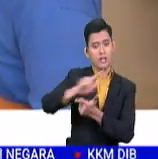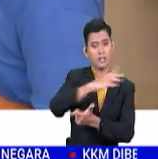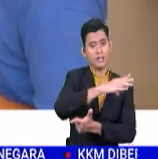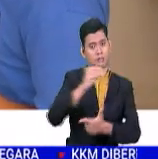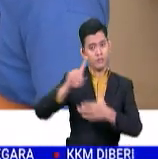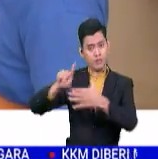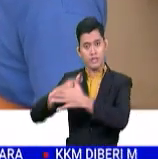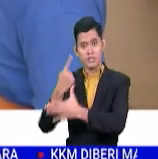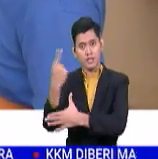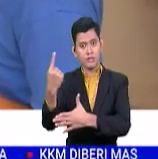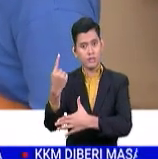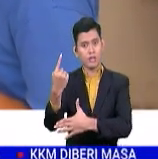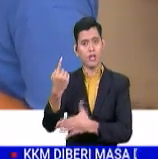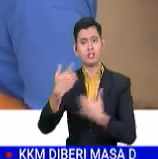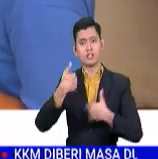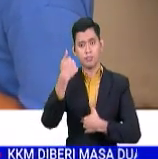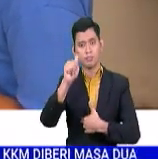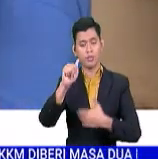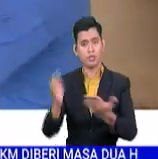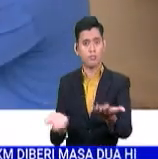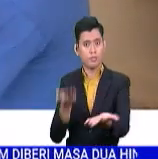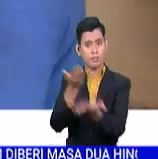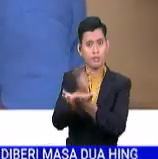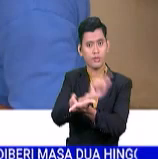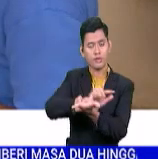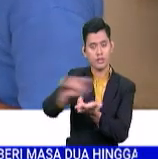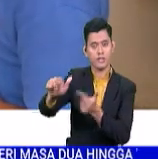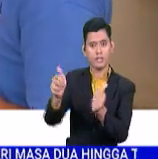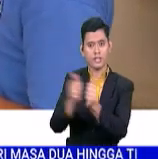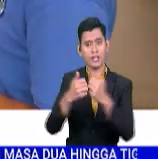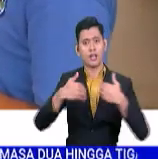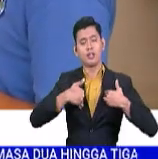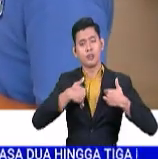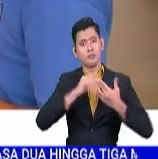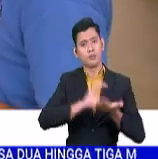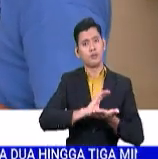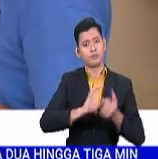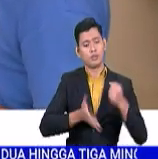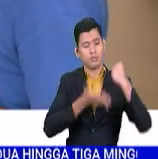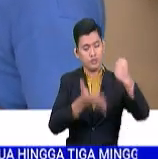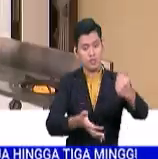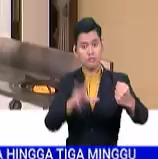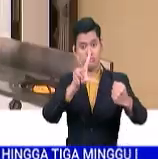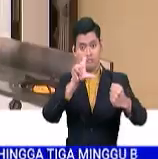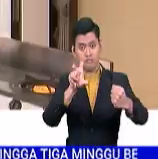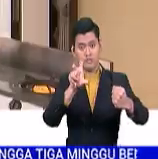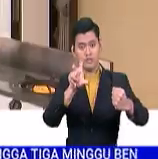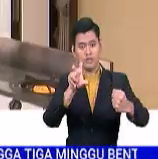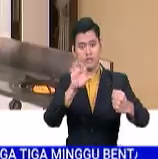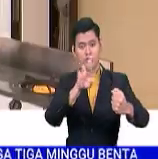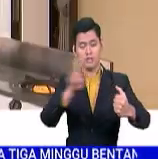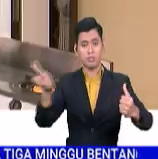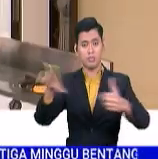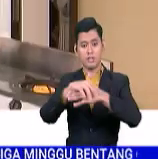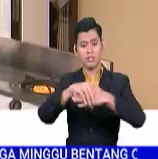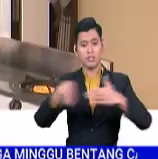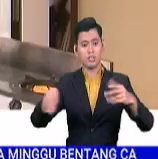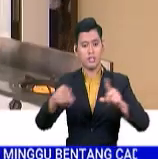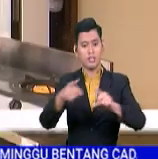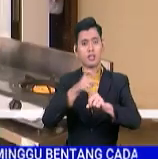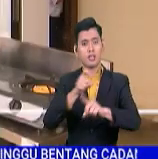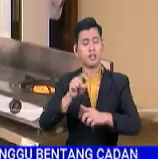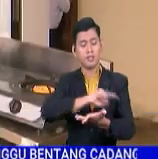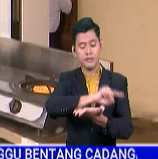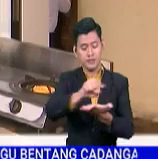bagi Januari lalu, 10 permohonan diluluskan dengan peruntukan RM30,000. Sebab melalui